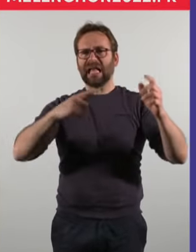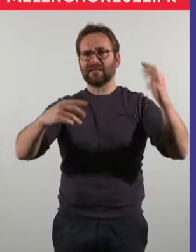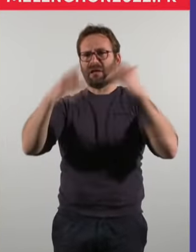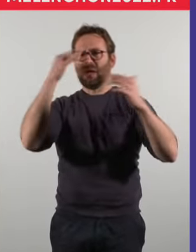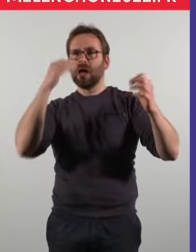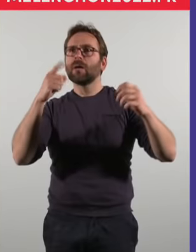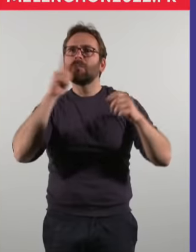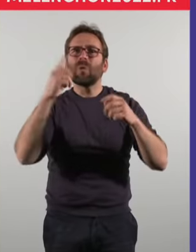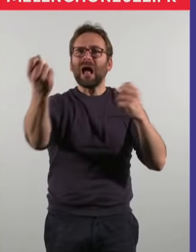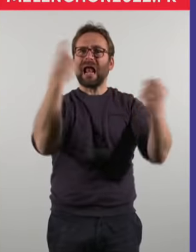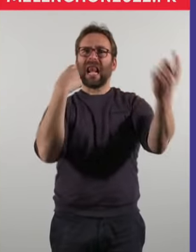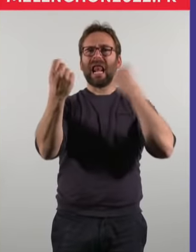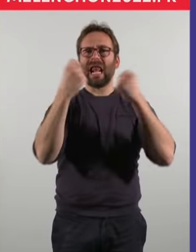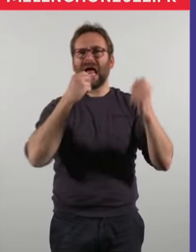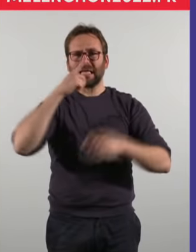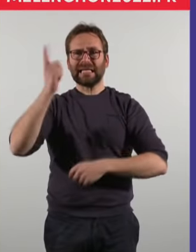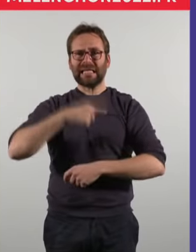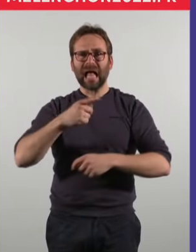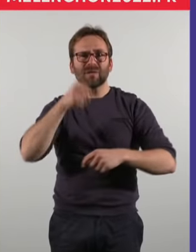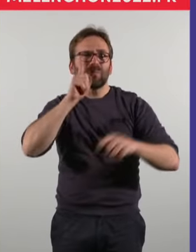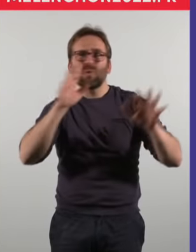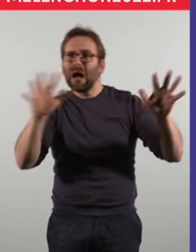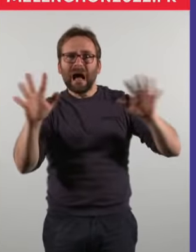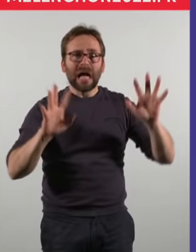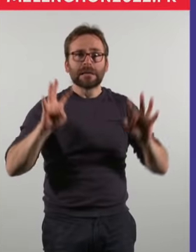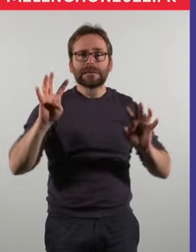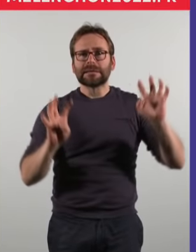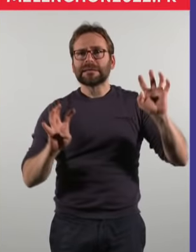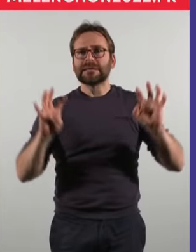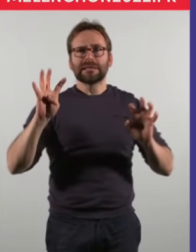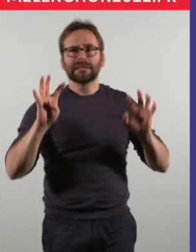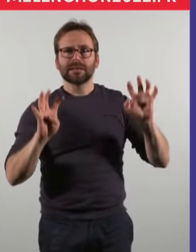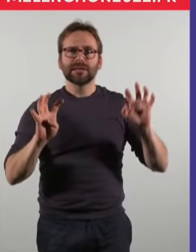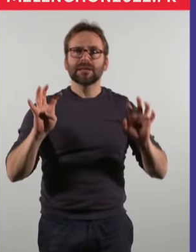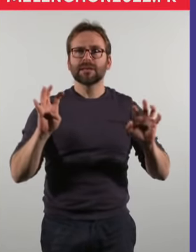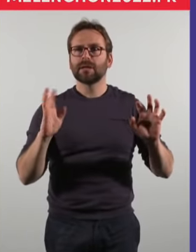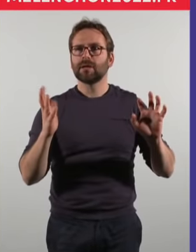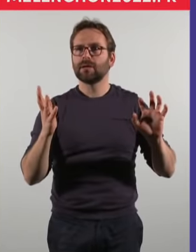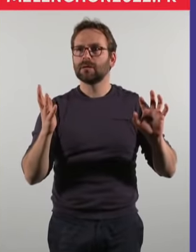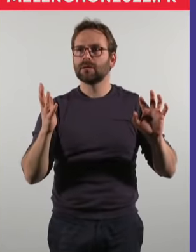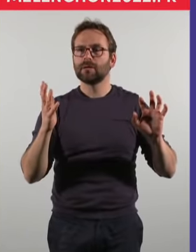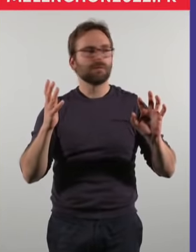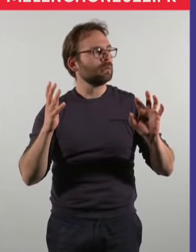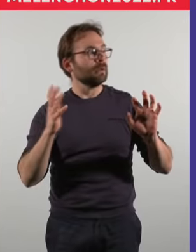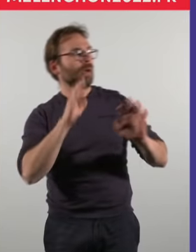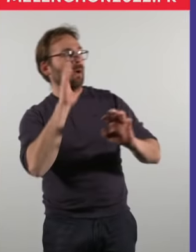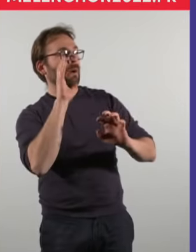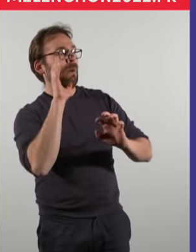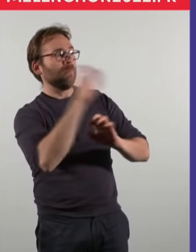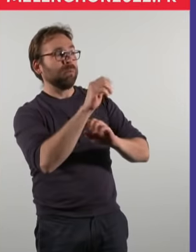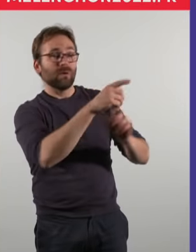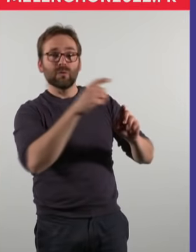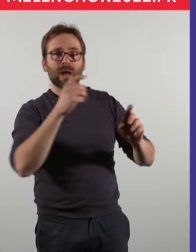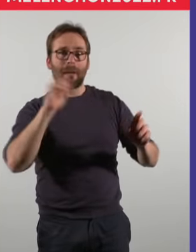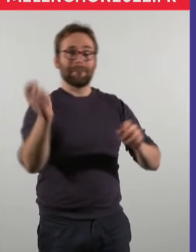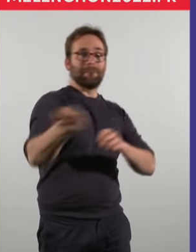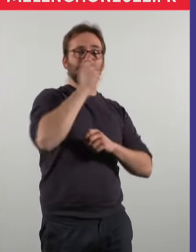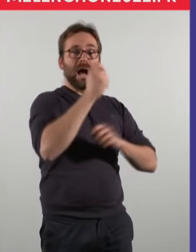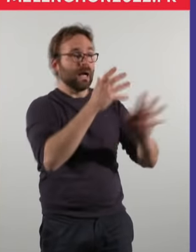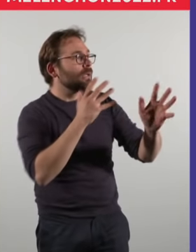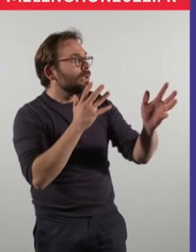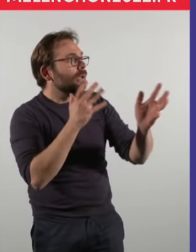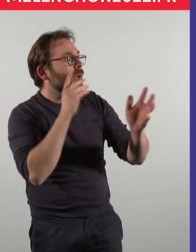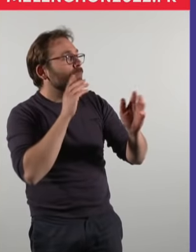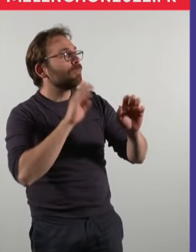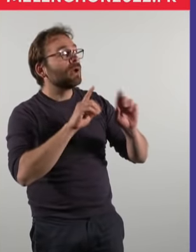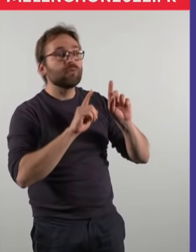ils gazaient. Soudain, la tension monte. Je vois un type qui prend un coup de matraque en s'approchant trop